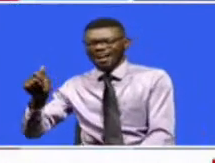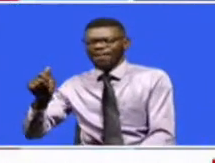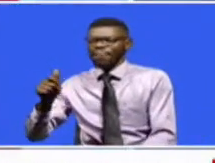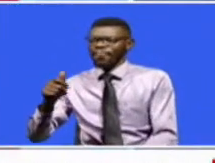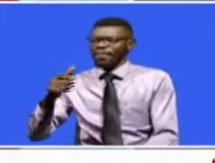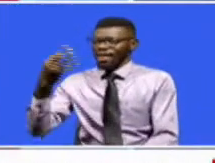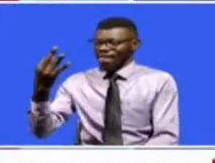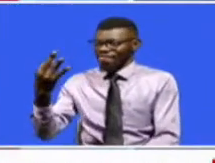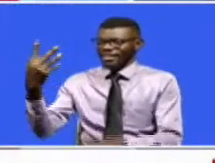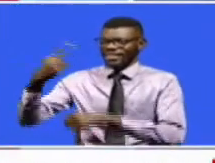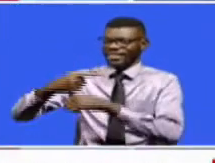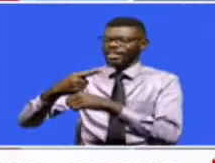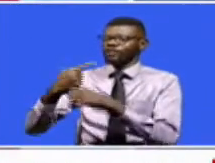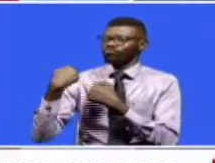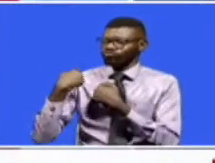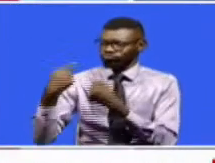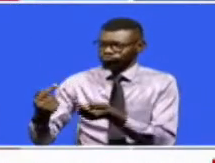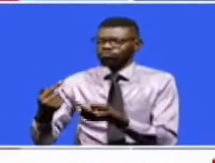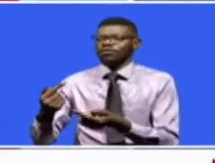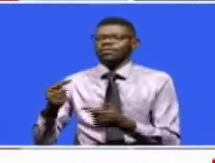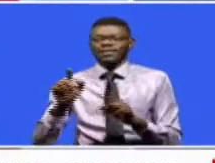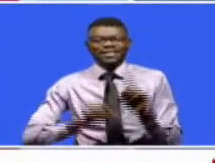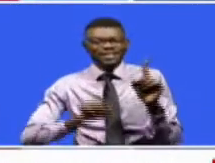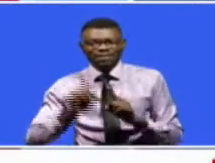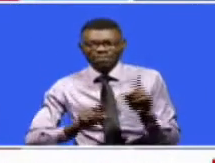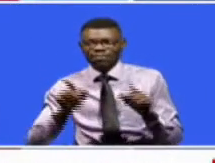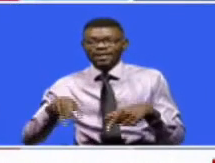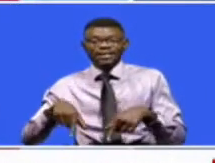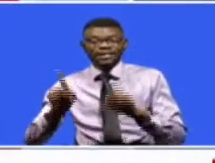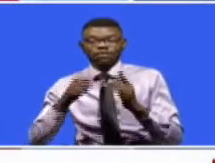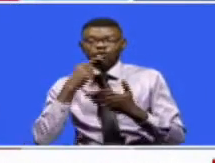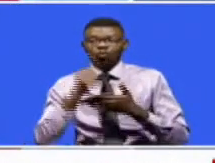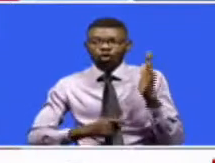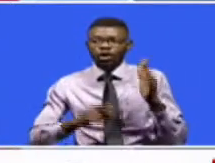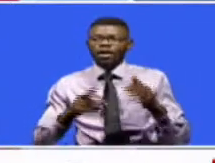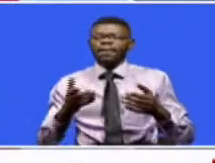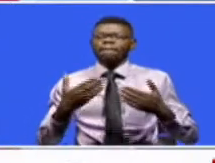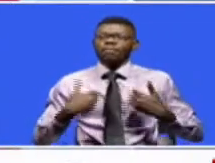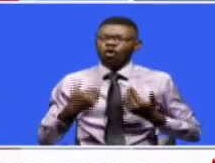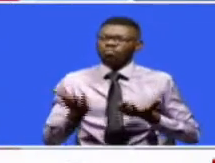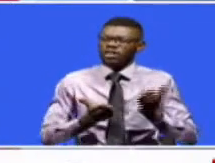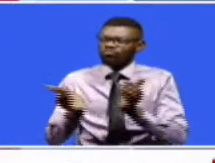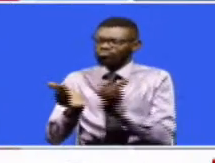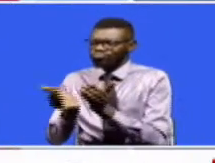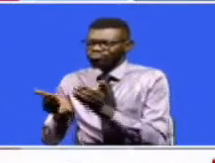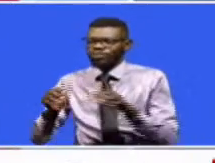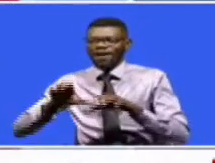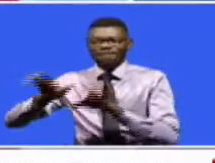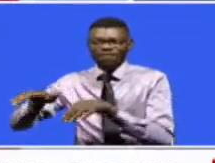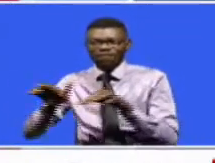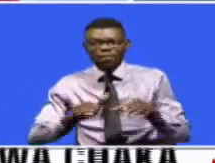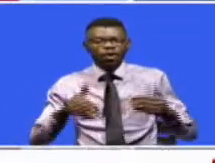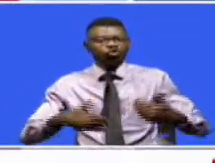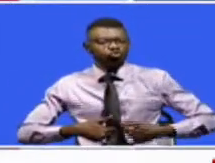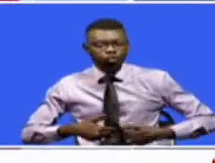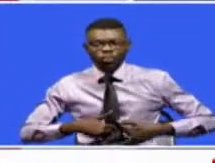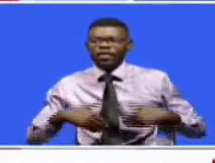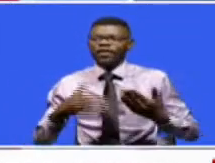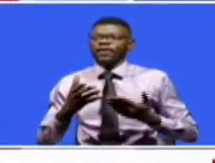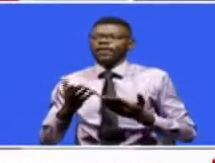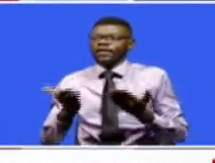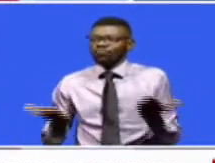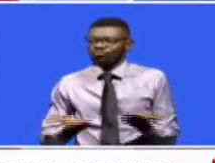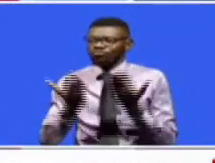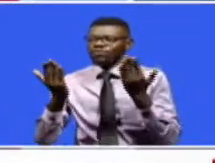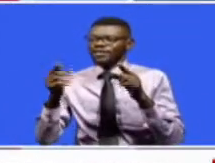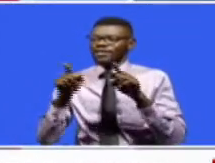Odinga amesisitiza ile hoja ya kuwawezesha wafanyabiashara wadogo, wakulima na vijana na kupigia upato zaidi ule